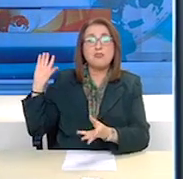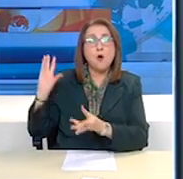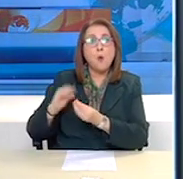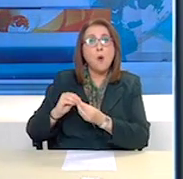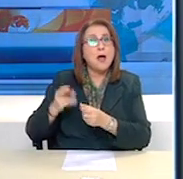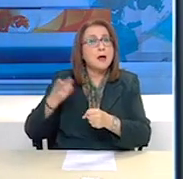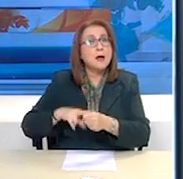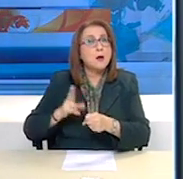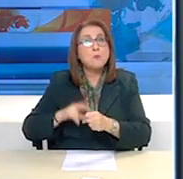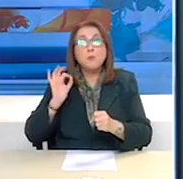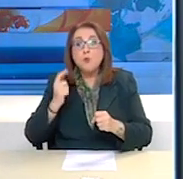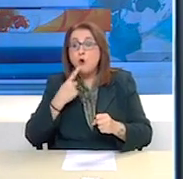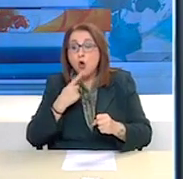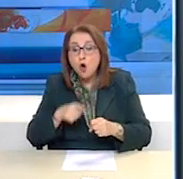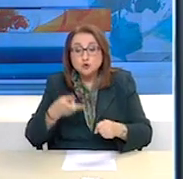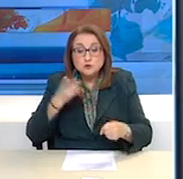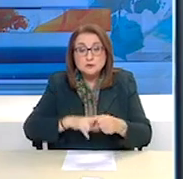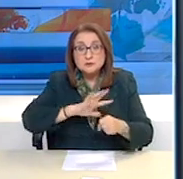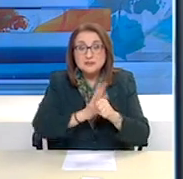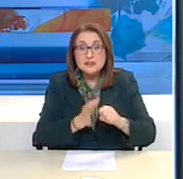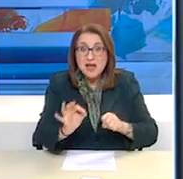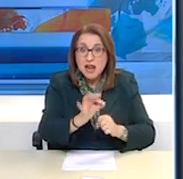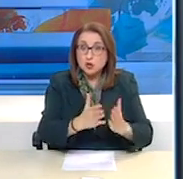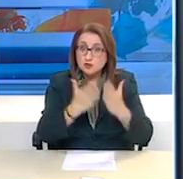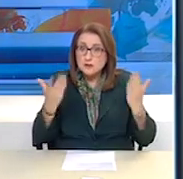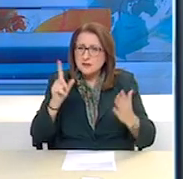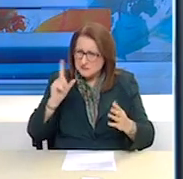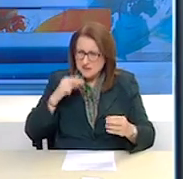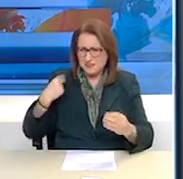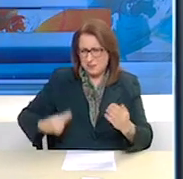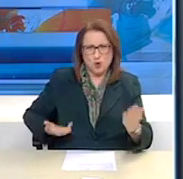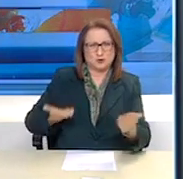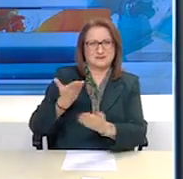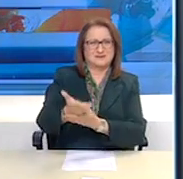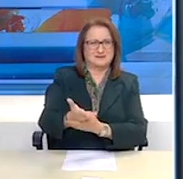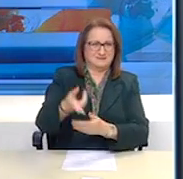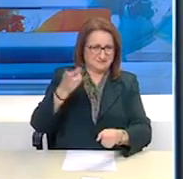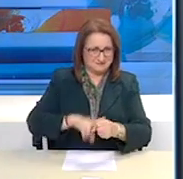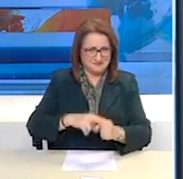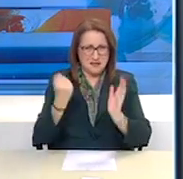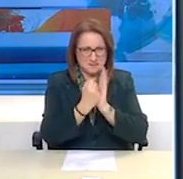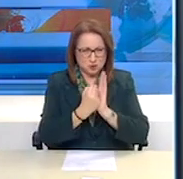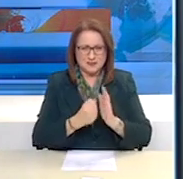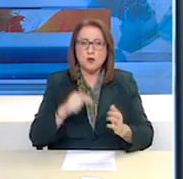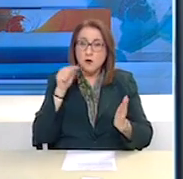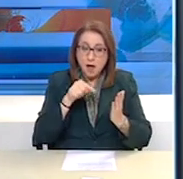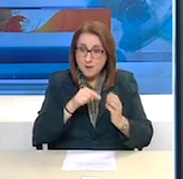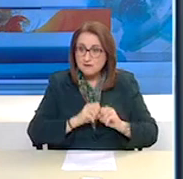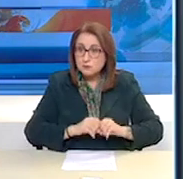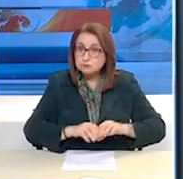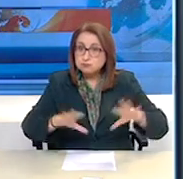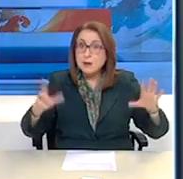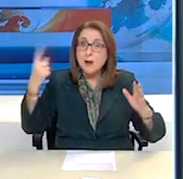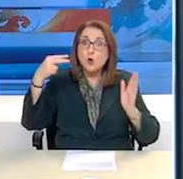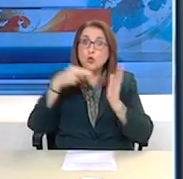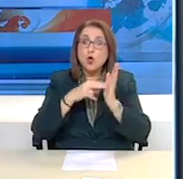της χώρας, προέρχονται από το πληροφοριακό σύστημα διαχείρισης ληξιαρχικών πράξεων που λειτουργεί από το Μάιο του 2013 στη Διεύθυνση